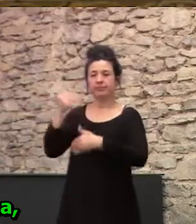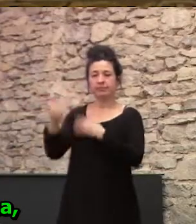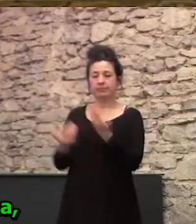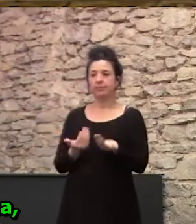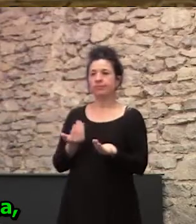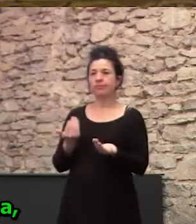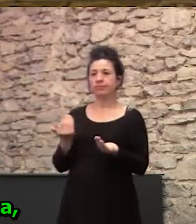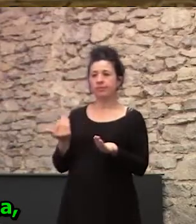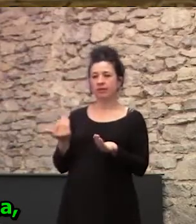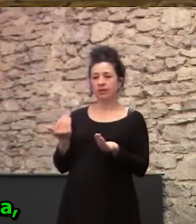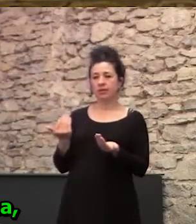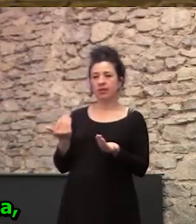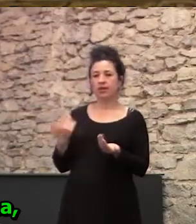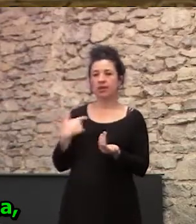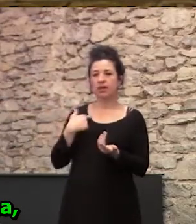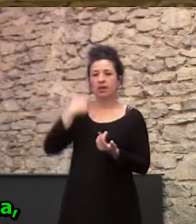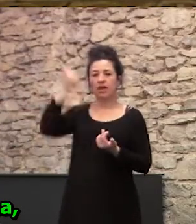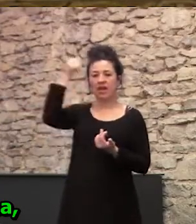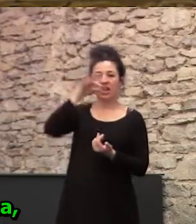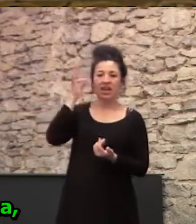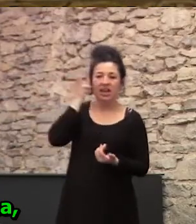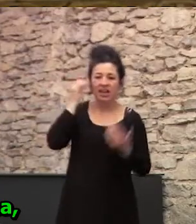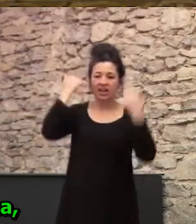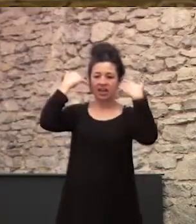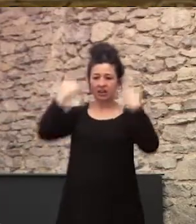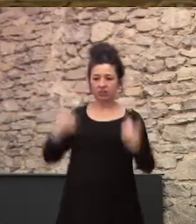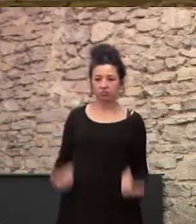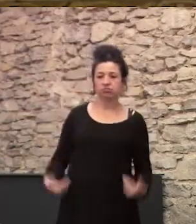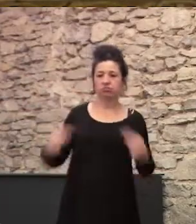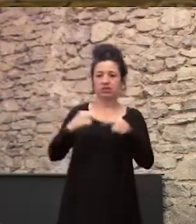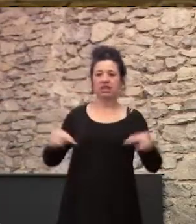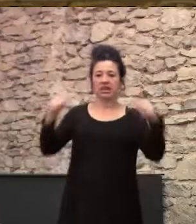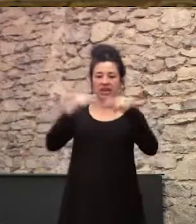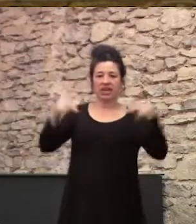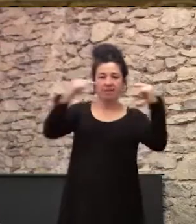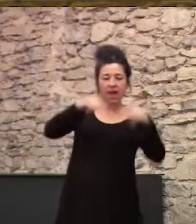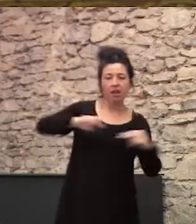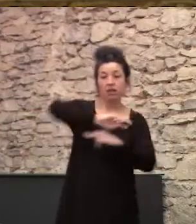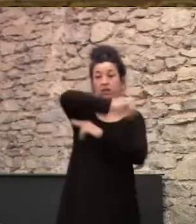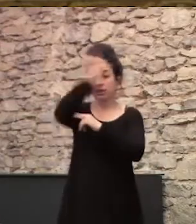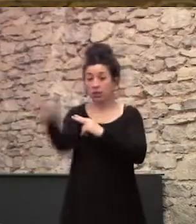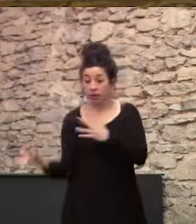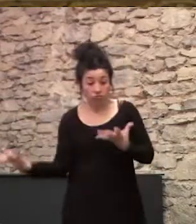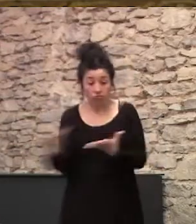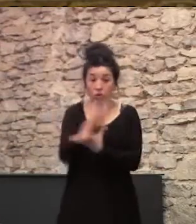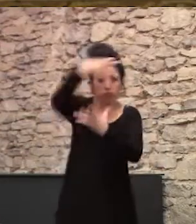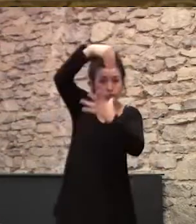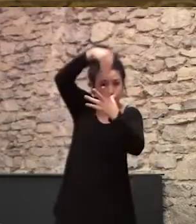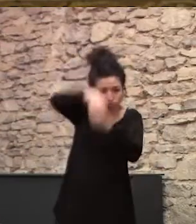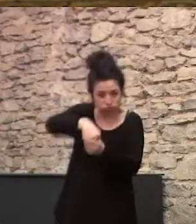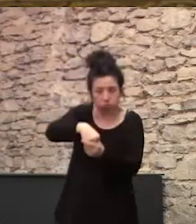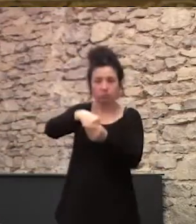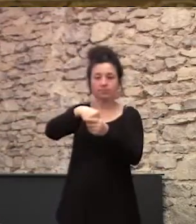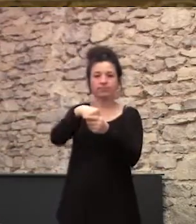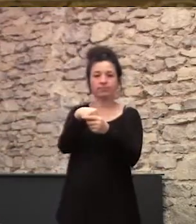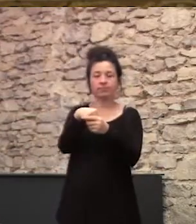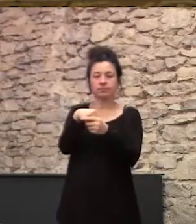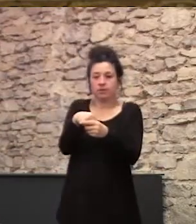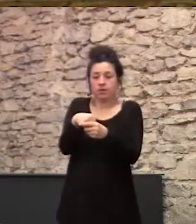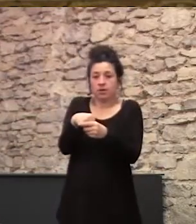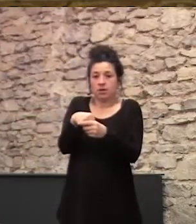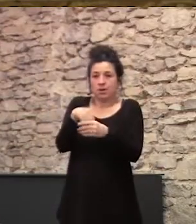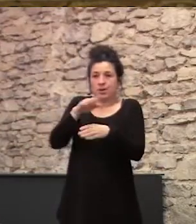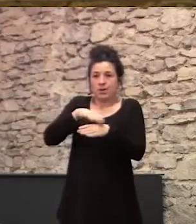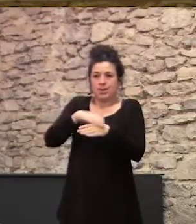klase diferentetakoak, arraza diferentetakoak, genero diferentetakoak, islat irudikatu zituena, ba, nola bait, beraientzako